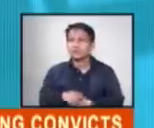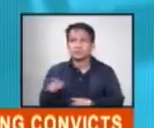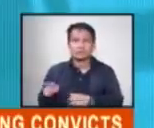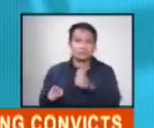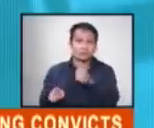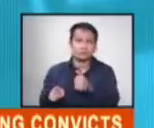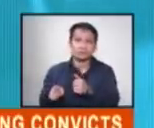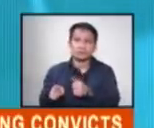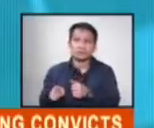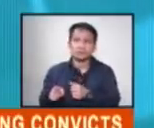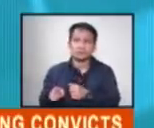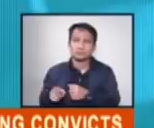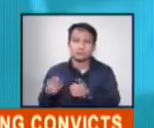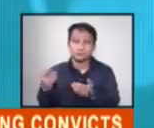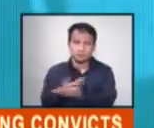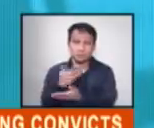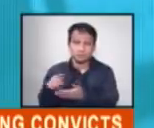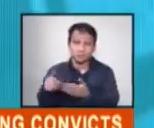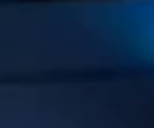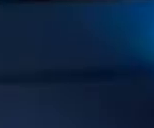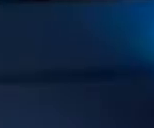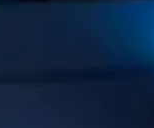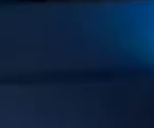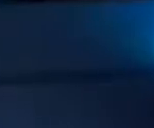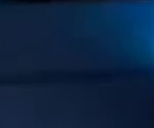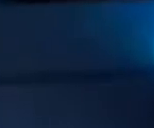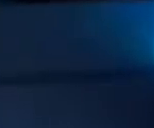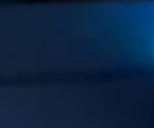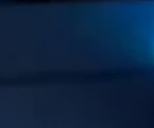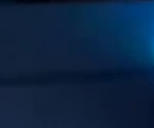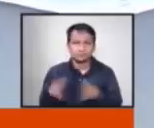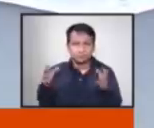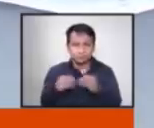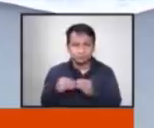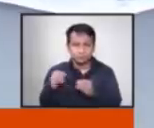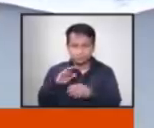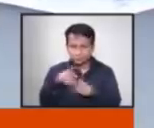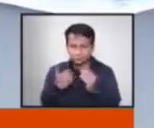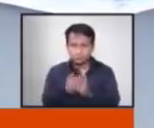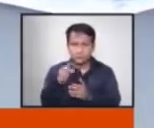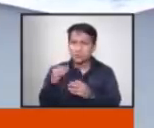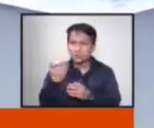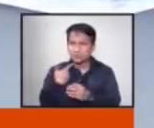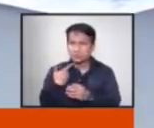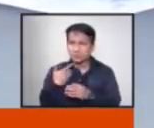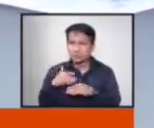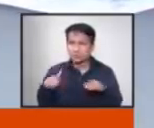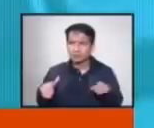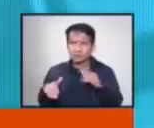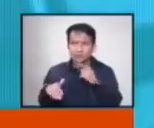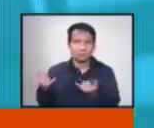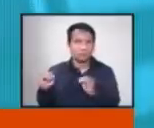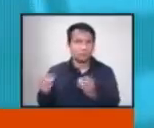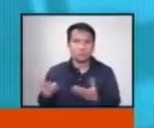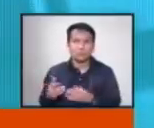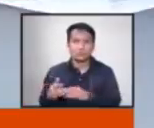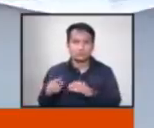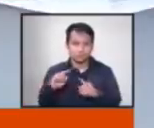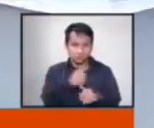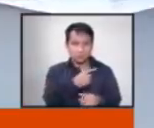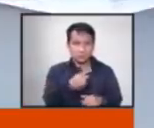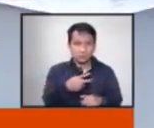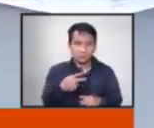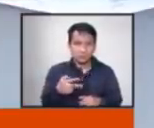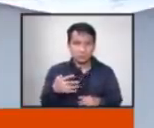ang nakokontak niya. Ito yung bago niyang kinakasama, ito yung pang-8. So lahat itong 8 na girlfriend niya, may mga anak siya? Yan pong sa huli, wala. Sa una,